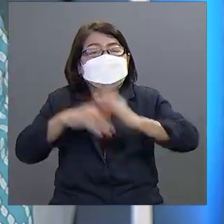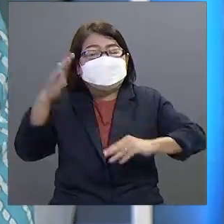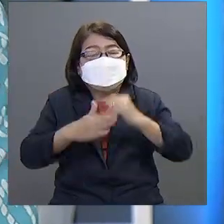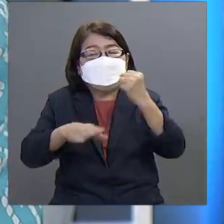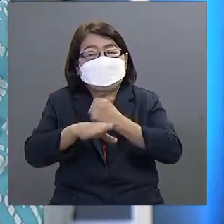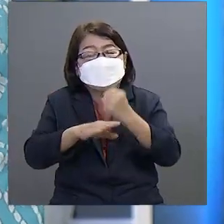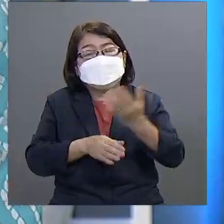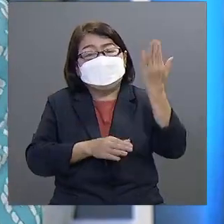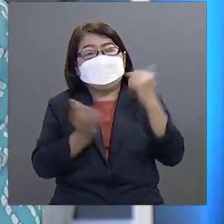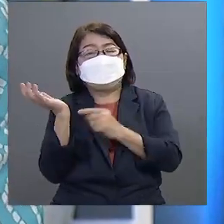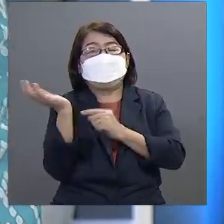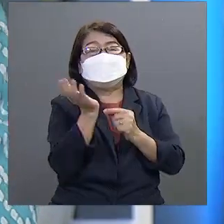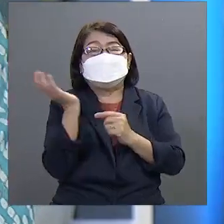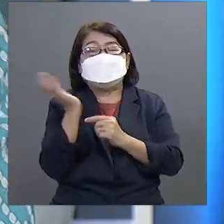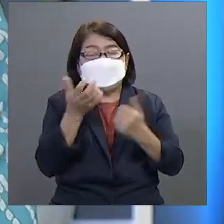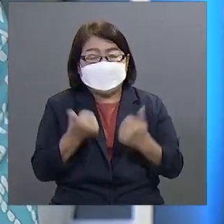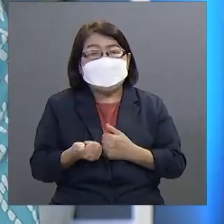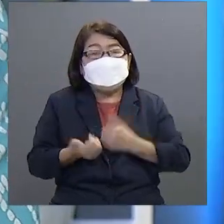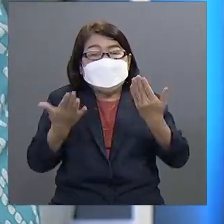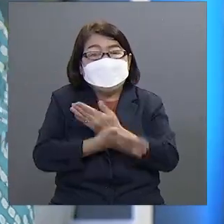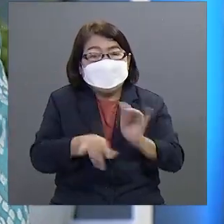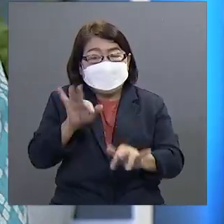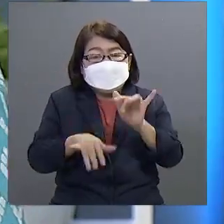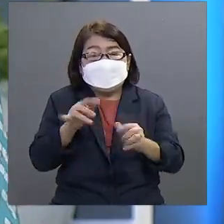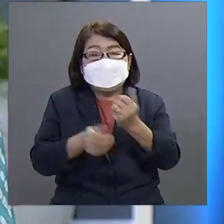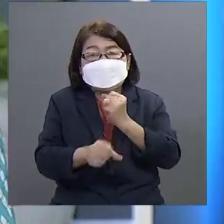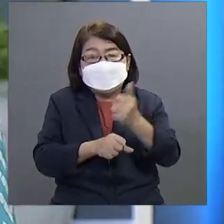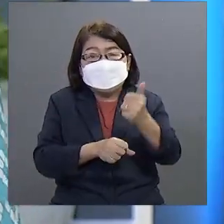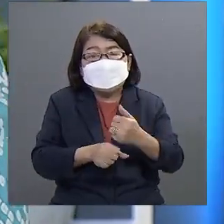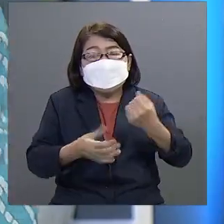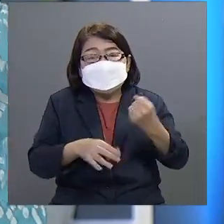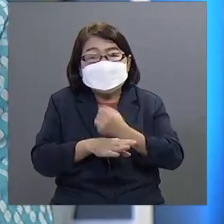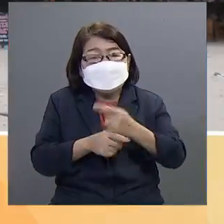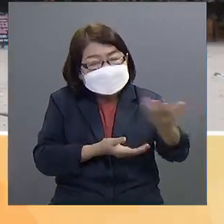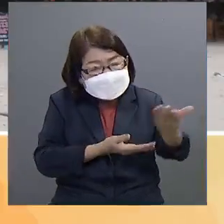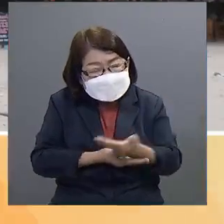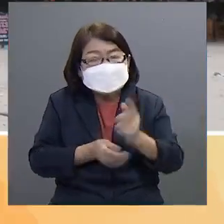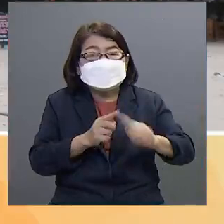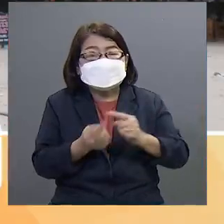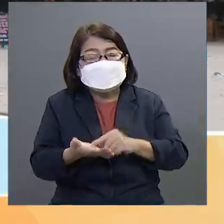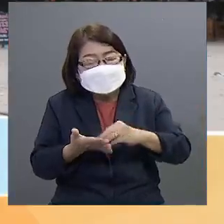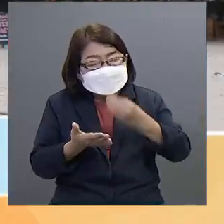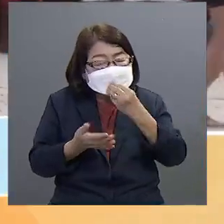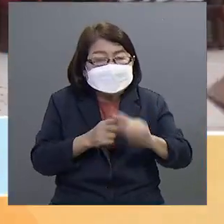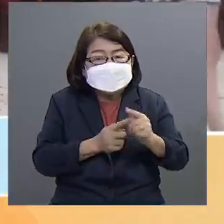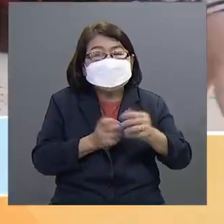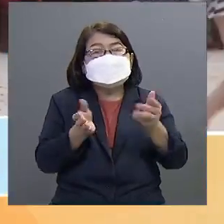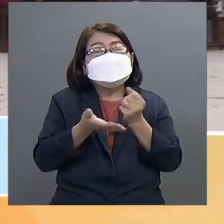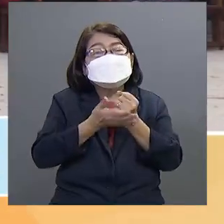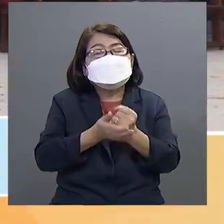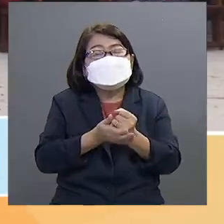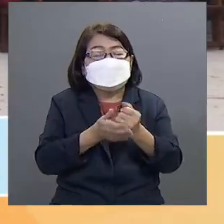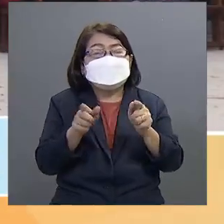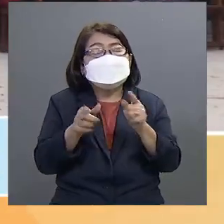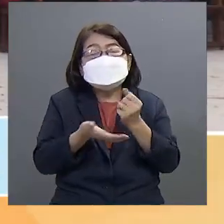แต่วันนี้ฝึกรีเซพชันหน่อยไหมหรือฝึกหัดเป็นอินฟลูเอนเซอร์แขกมาชื่นชมอาหารเนี่ยถ่ายคลิปเลยได้ไหมช่วยโรงแรมหน่อยอย่างเงี้ยนะครับ